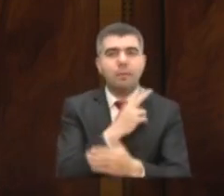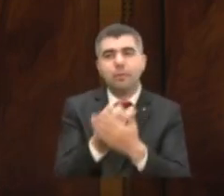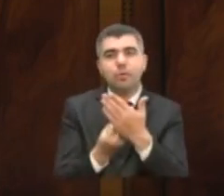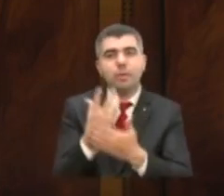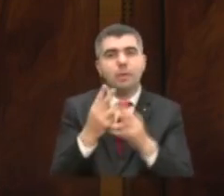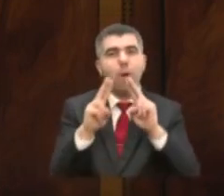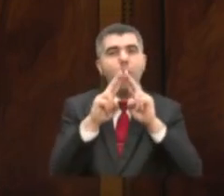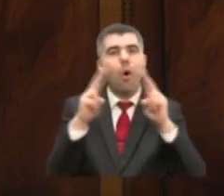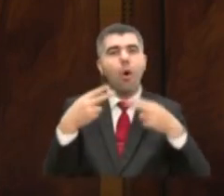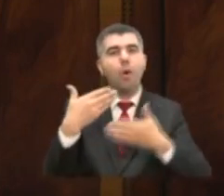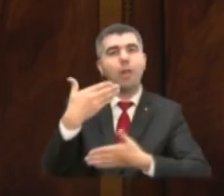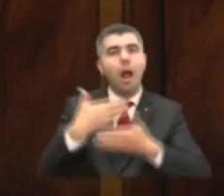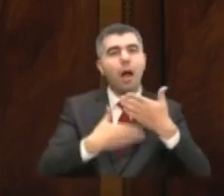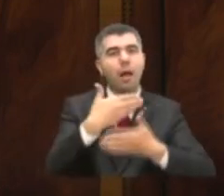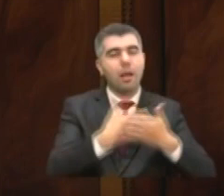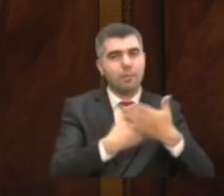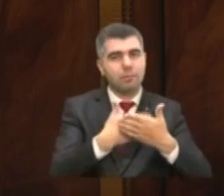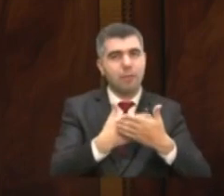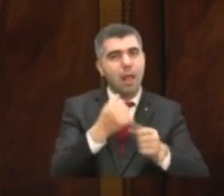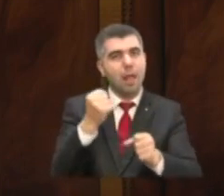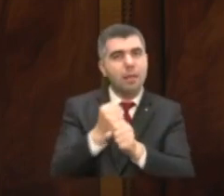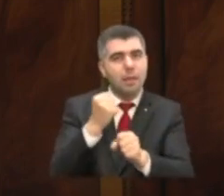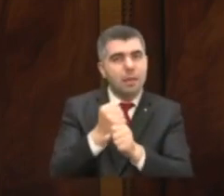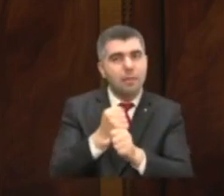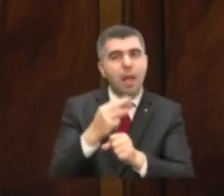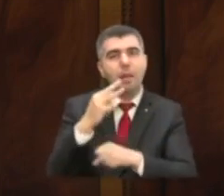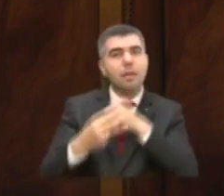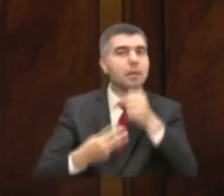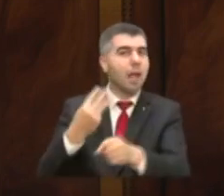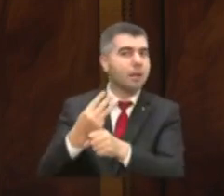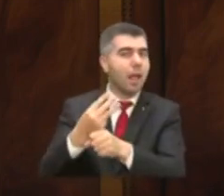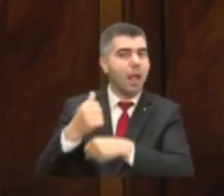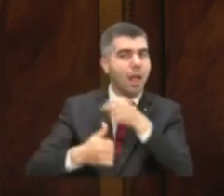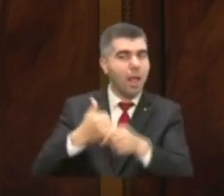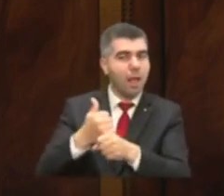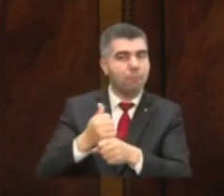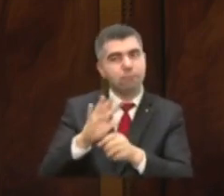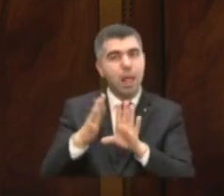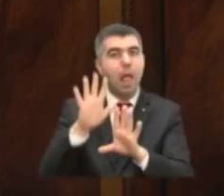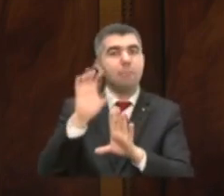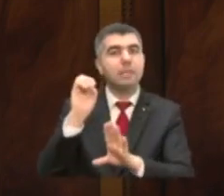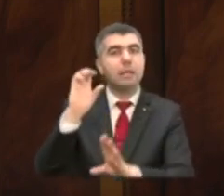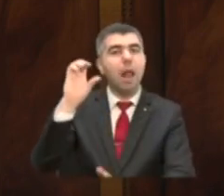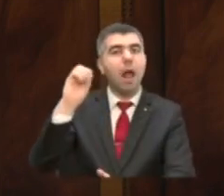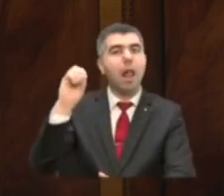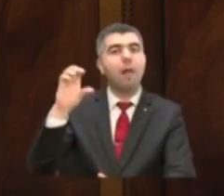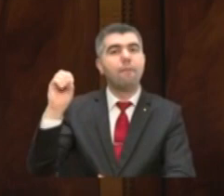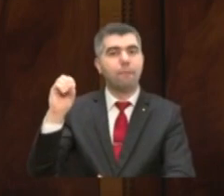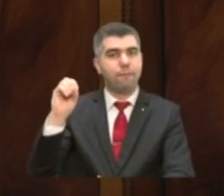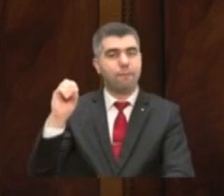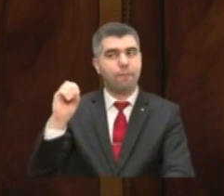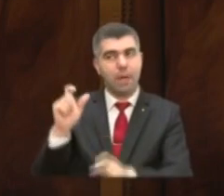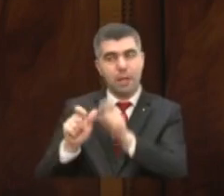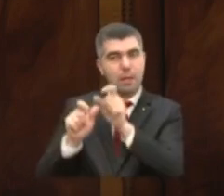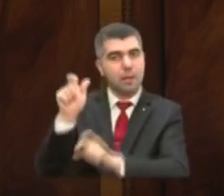منذ 3 سنوات، حيث سيبلغ عدد المناصب أكثر من 50,000 منصب شغل، بينما